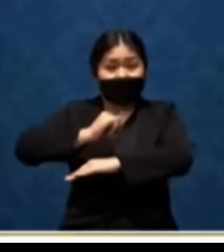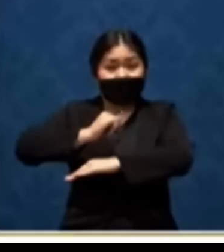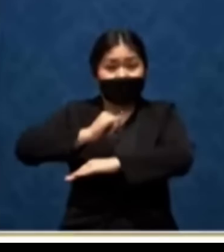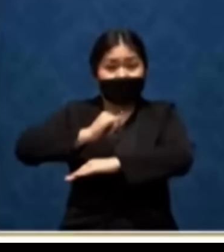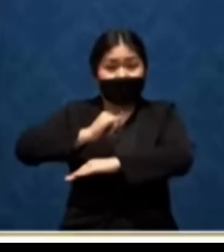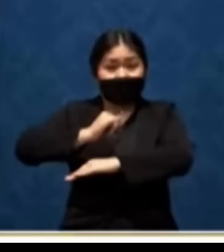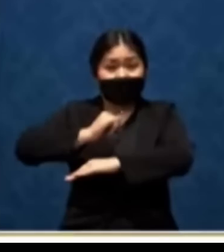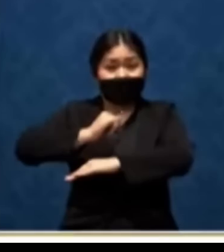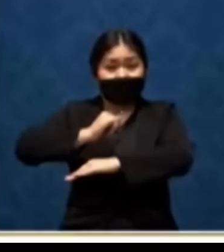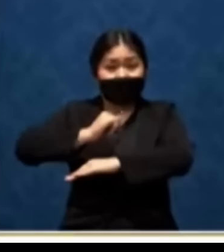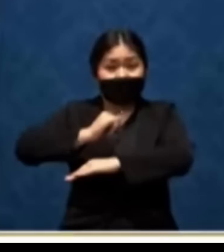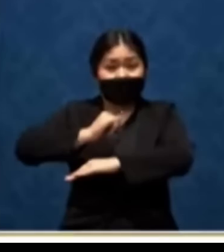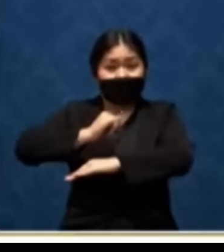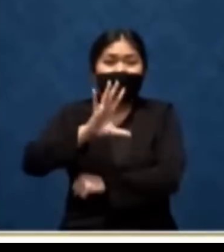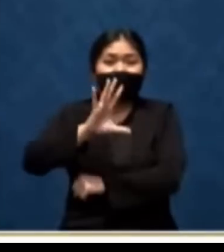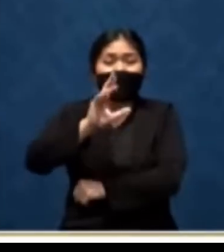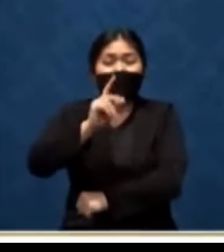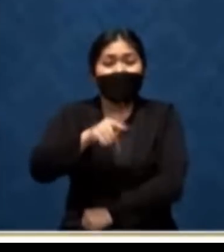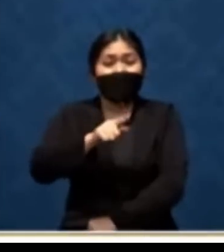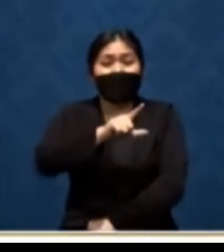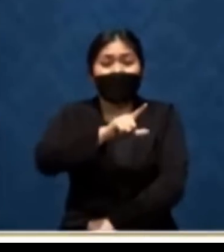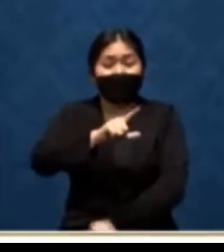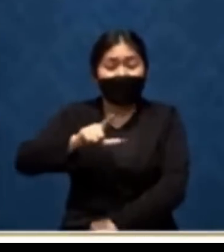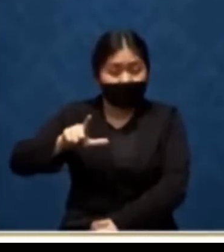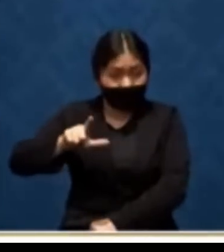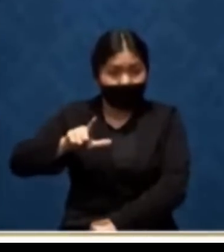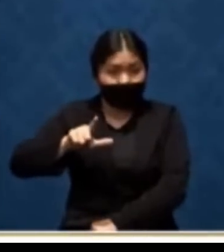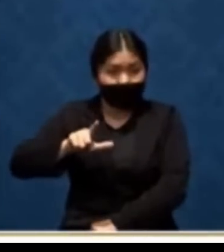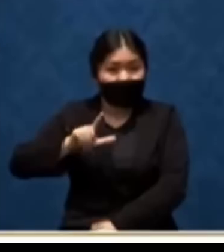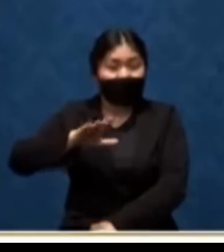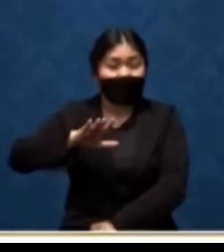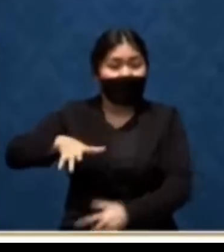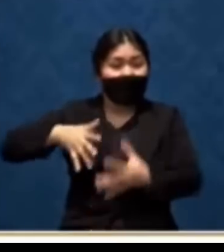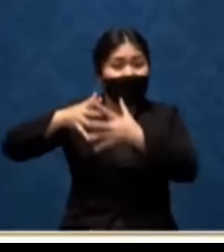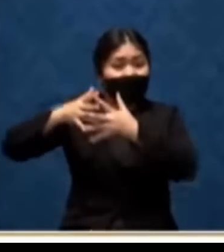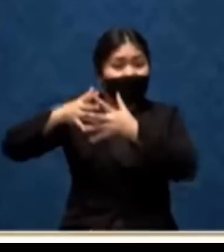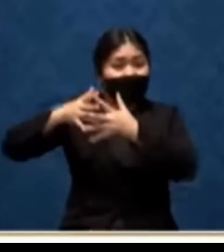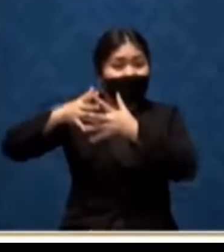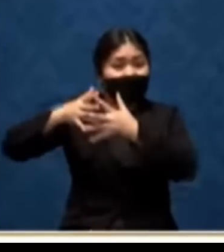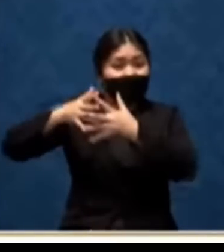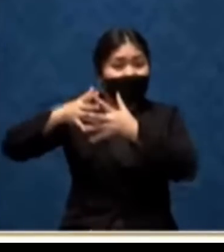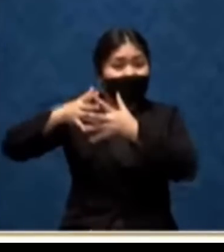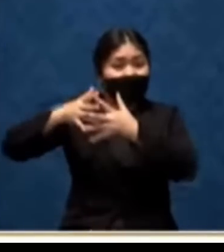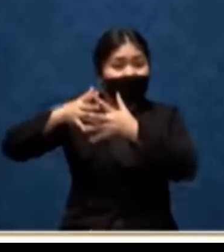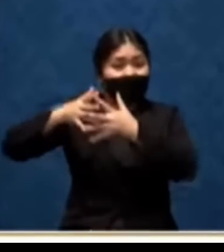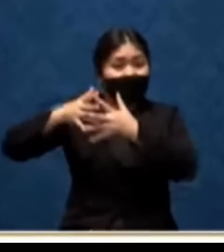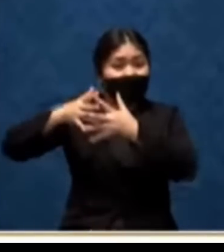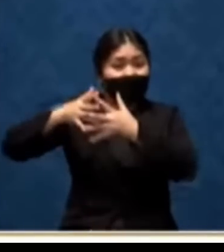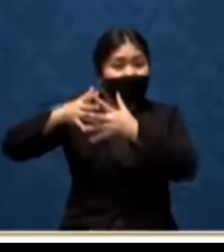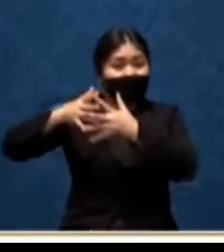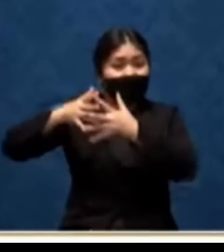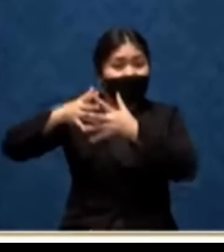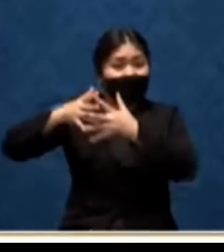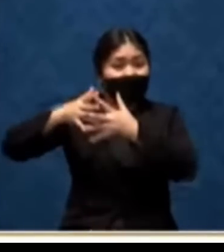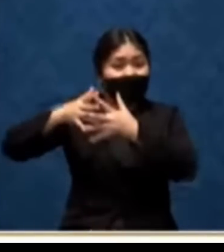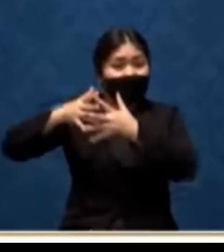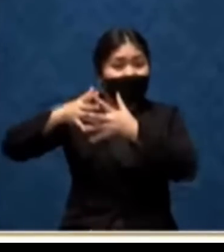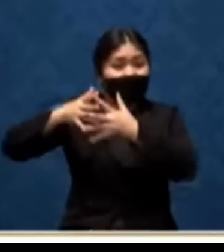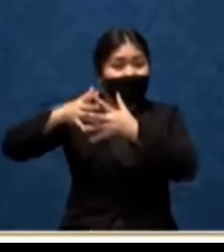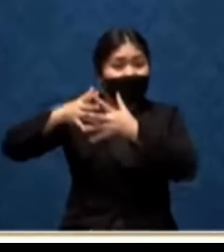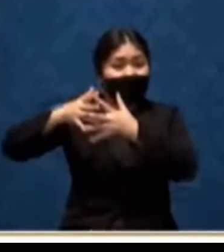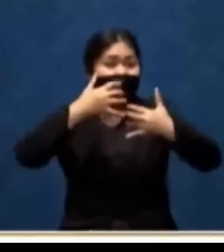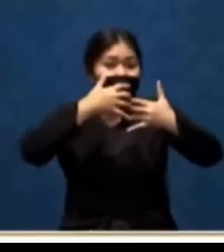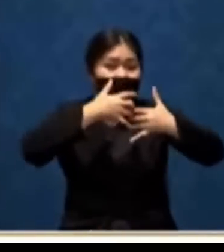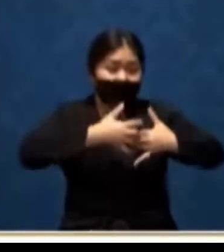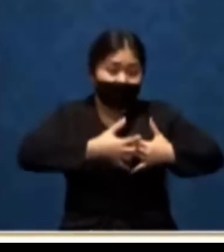ไว้คือ 15,000 ล้านเหรียญสหรัฐเป็นศูนย์รวมธุรกิจศูนย์รวมอุตสาหกร